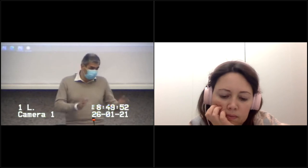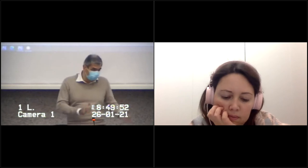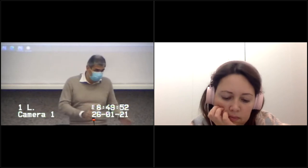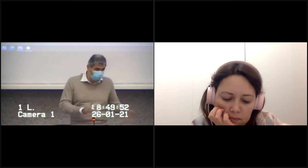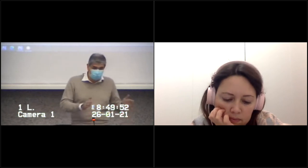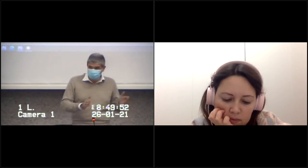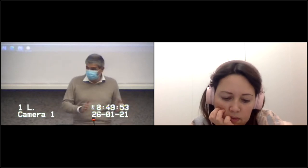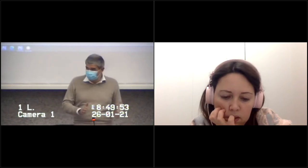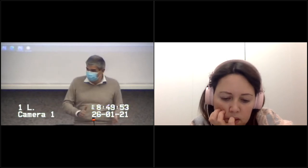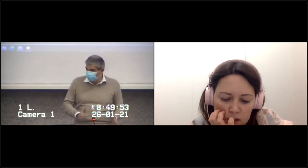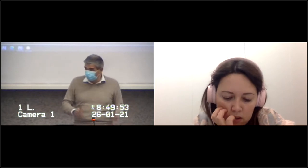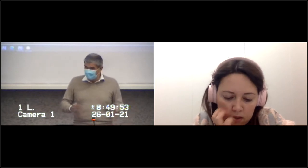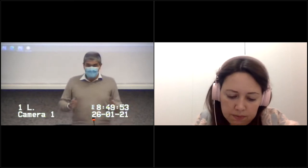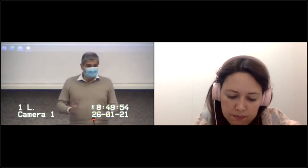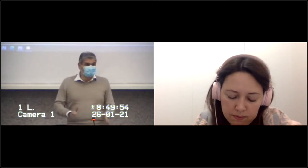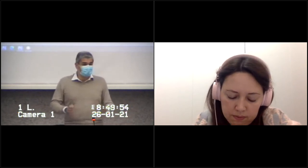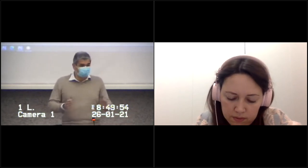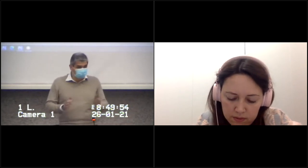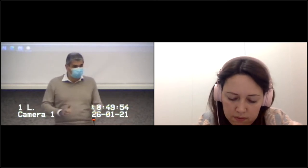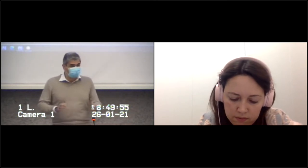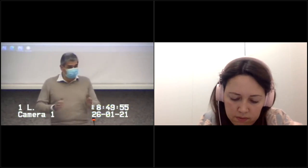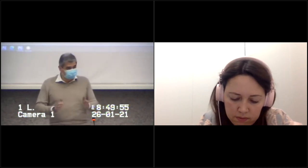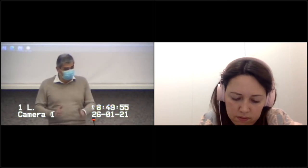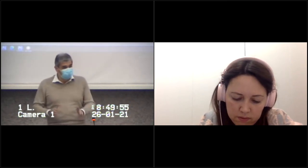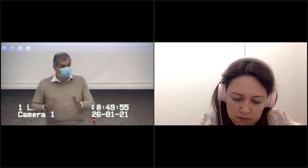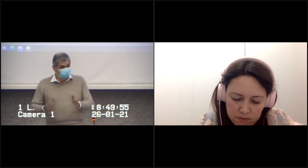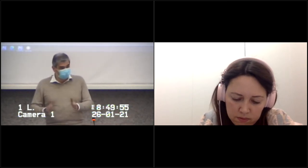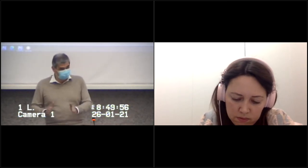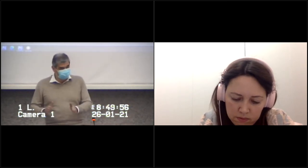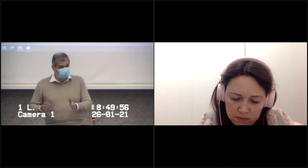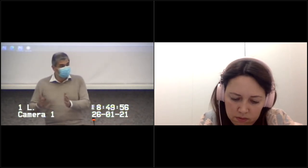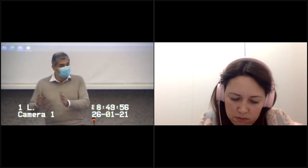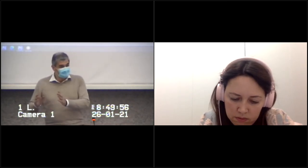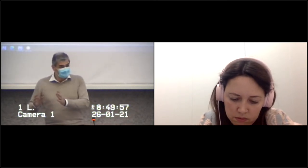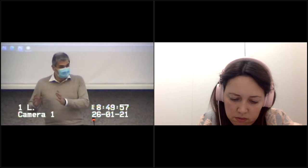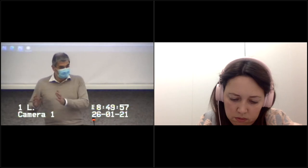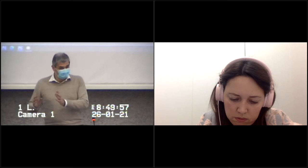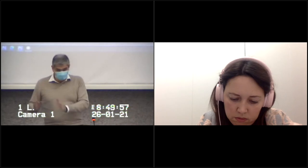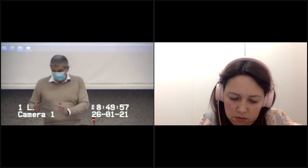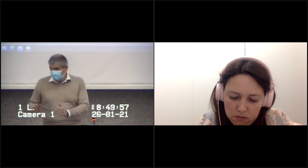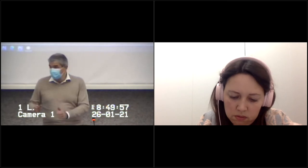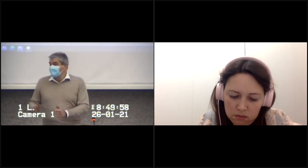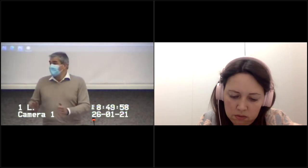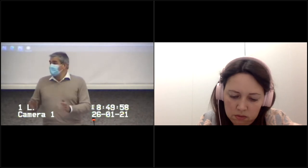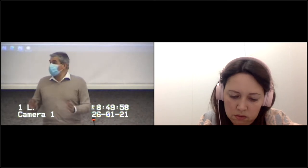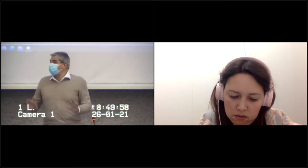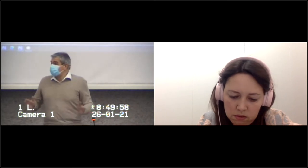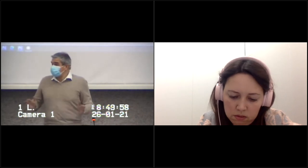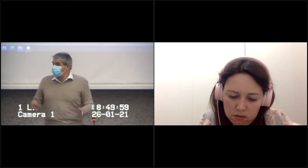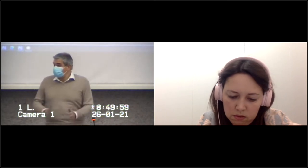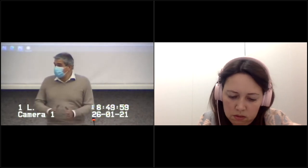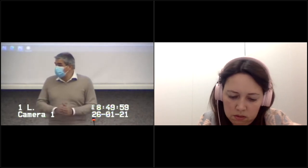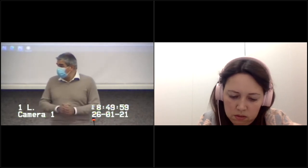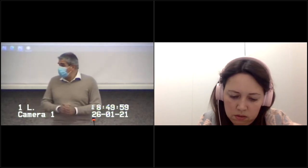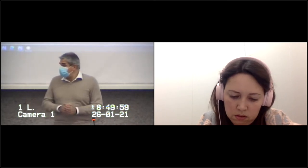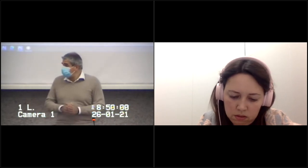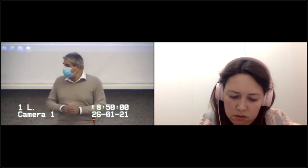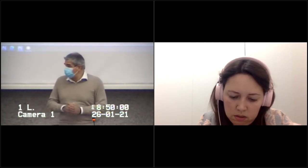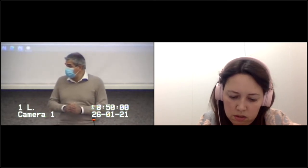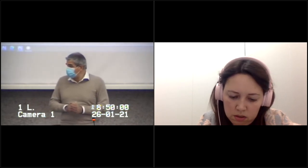anche la facoltà per le amministrazioni di andare totalmente a disapplicare questa norma. Come si arriva però